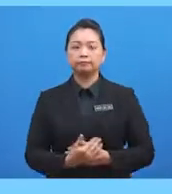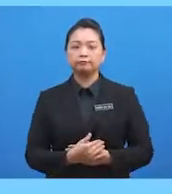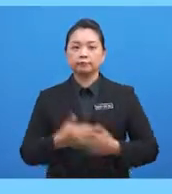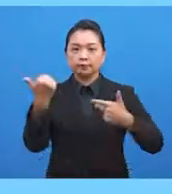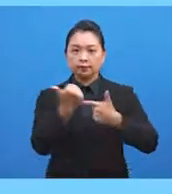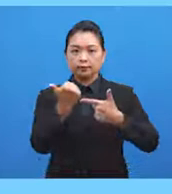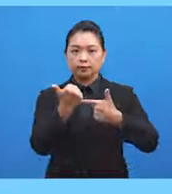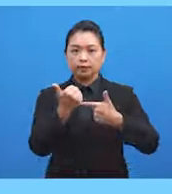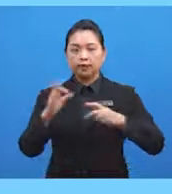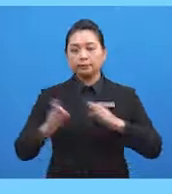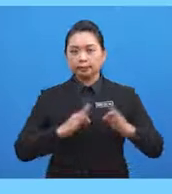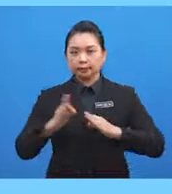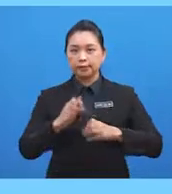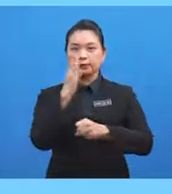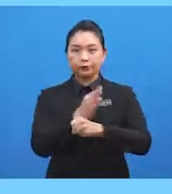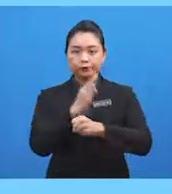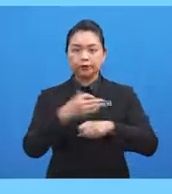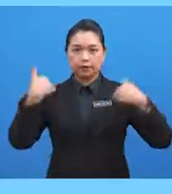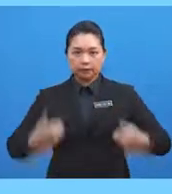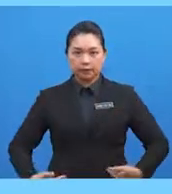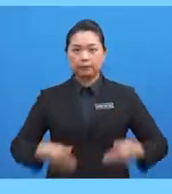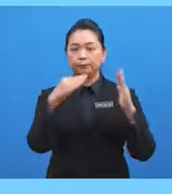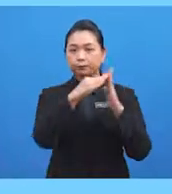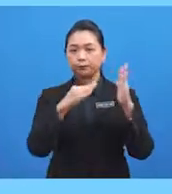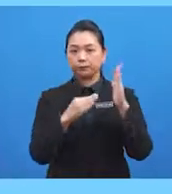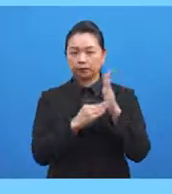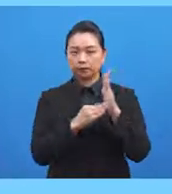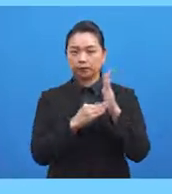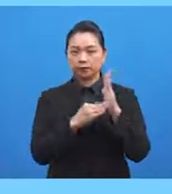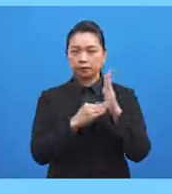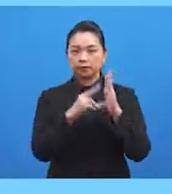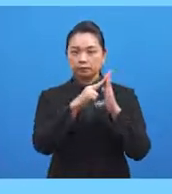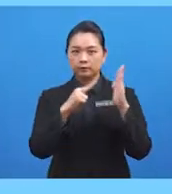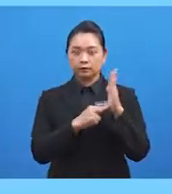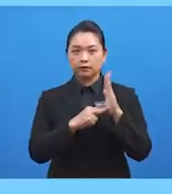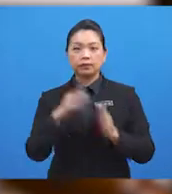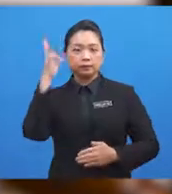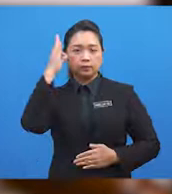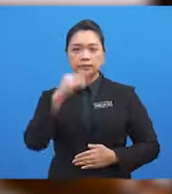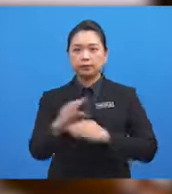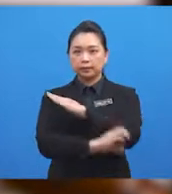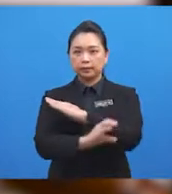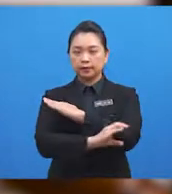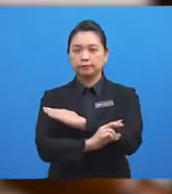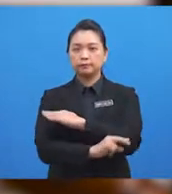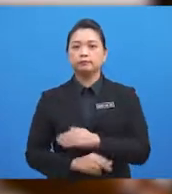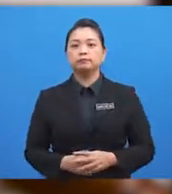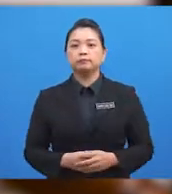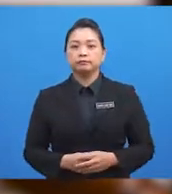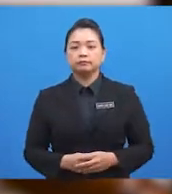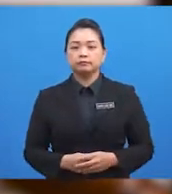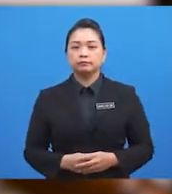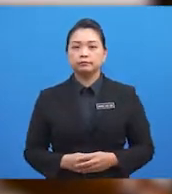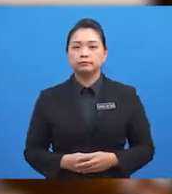kedua, menerangkan fungsi badan perundangan di negara kita. Sebelum kita